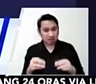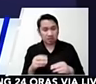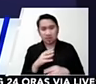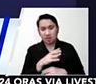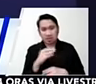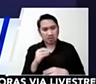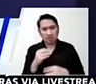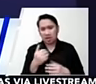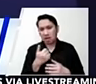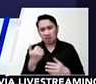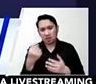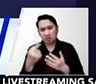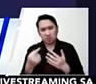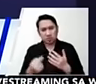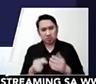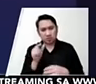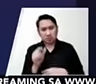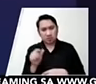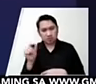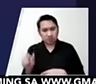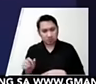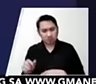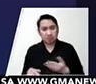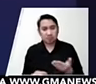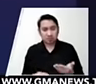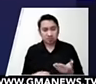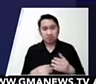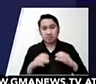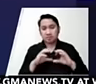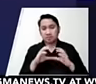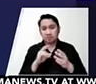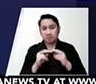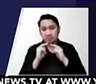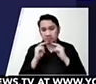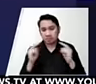individual. Para sa GMA Integrated News, Ivan Mayrina, nakatutok 24 oras.